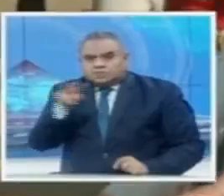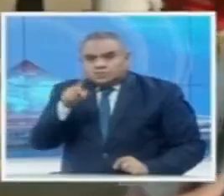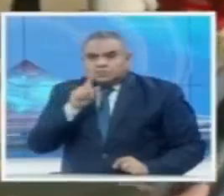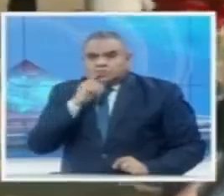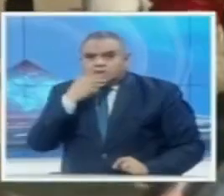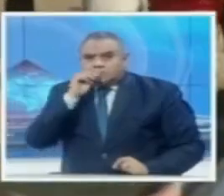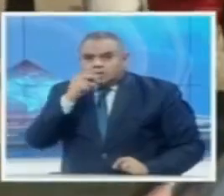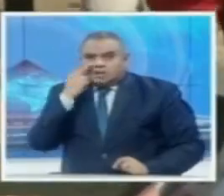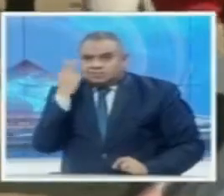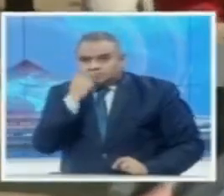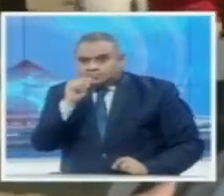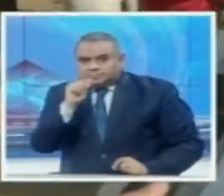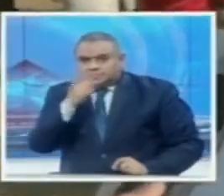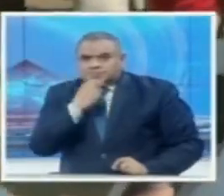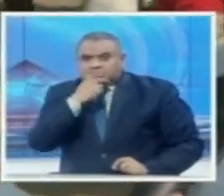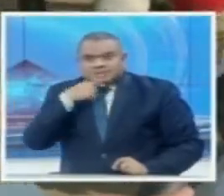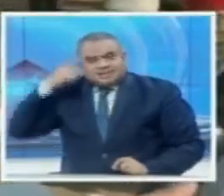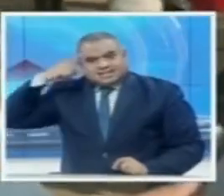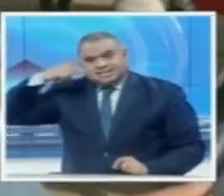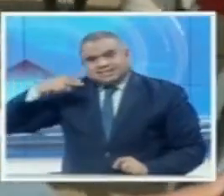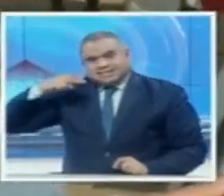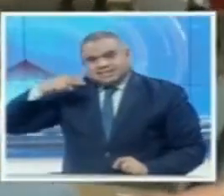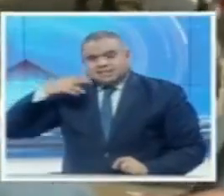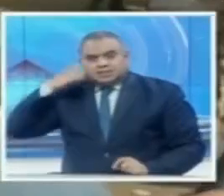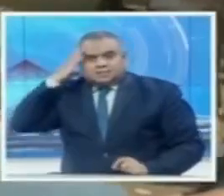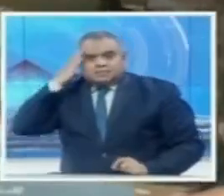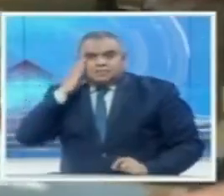ضعيف بصر وعندي مؤمن متلازمة الدم، فالاثنين بصراحة